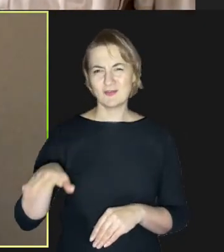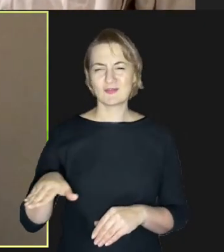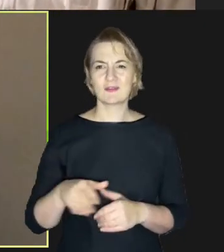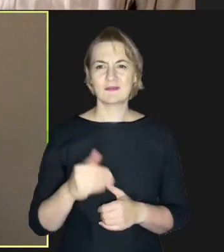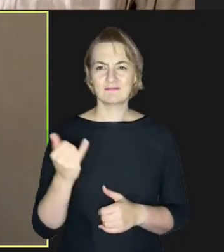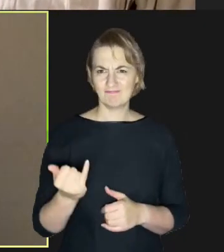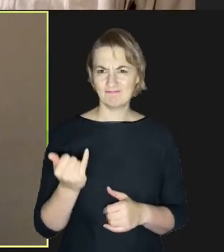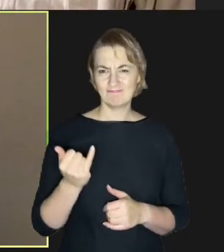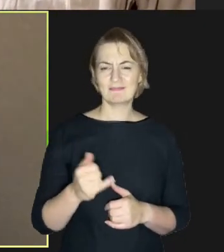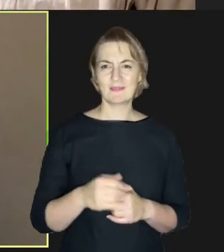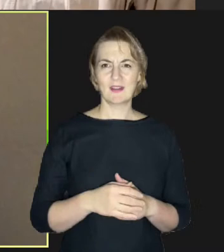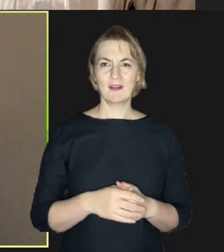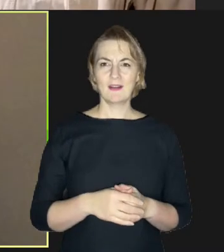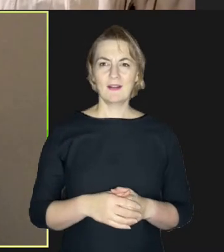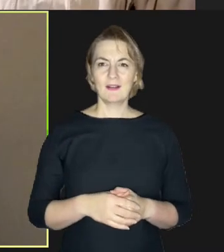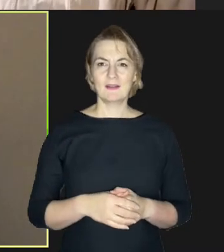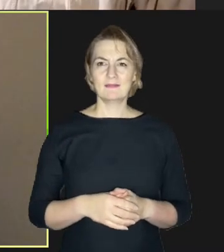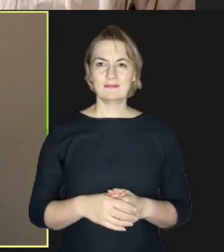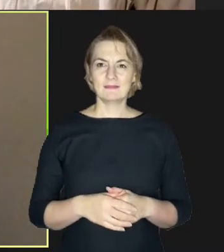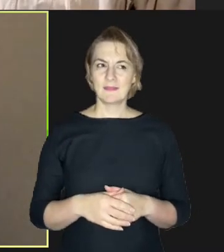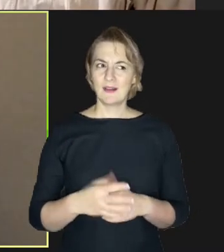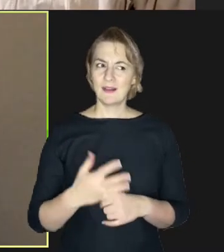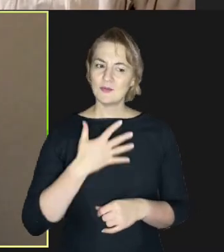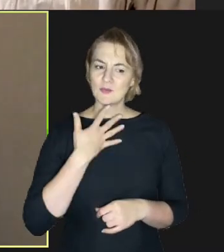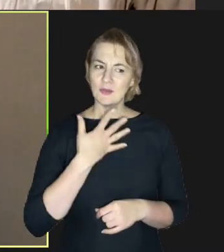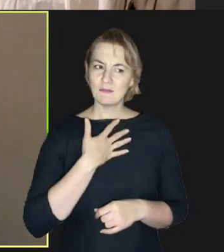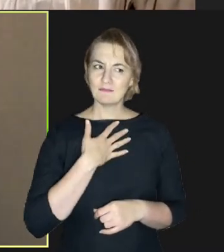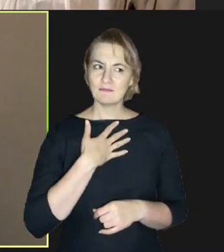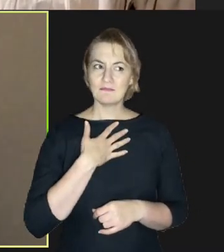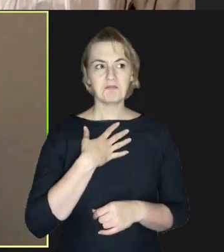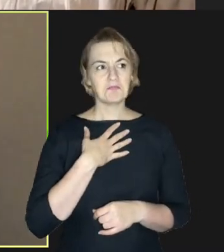doświadczyłem takiej jakiejś,